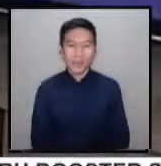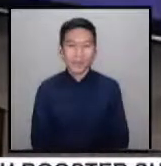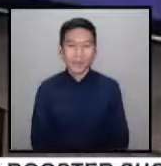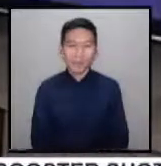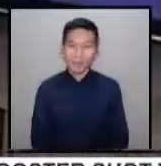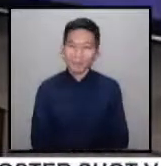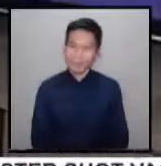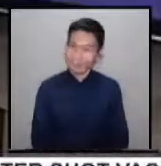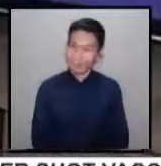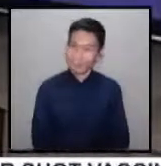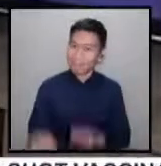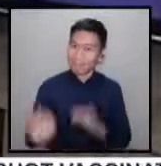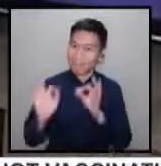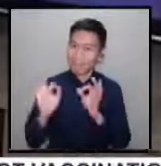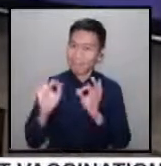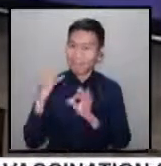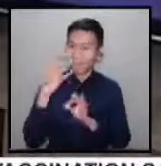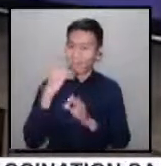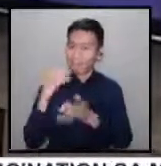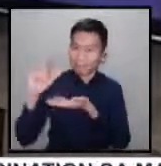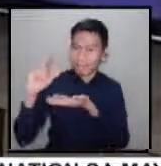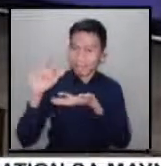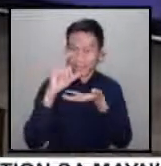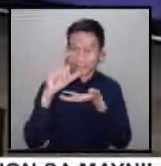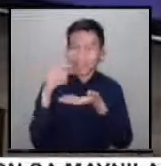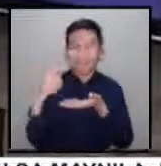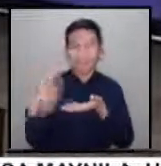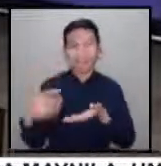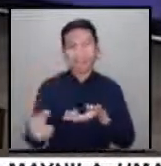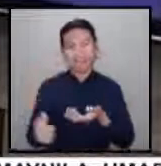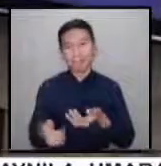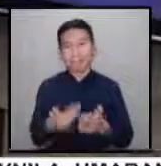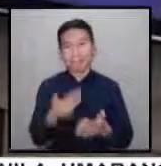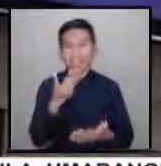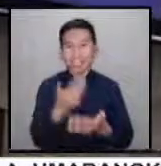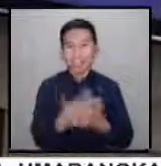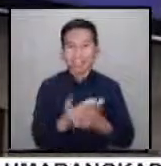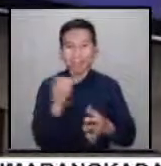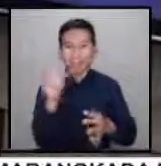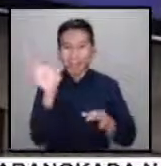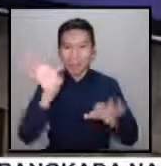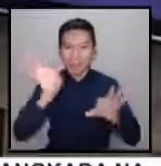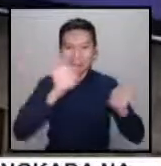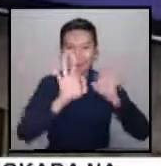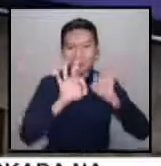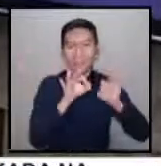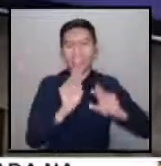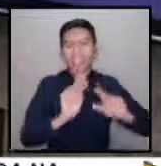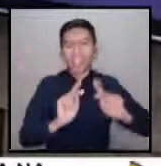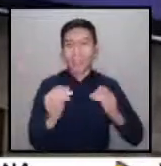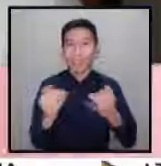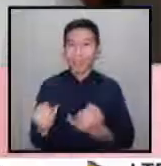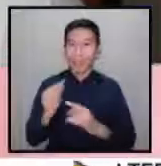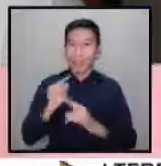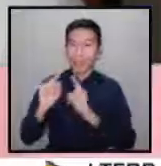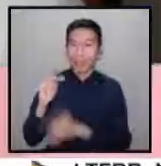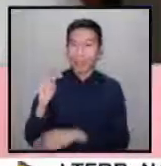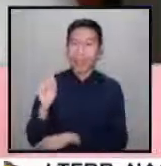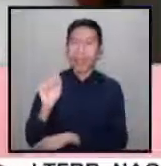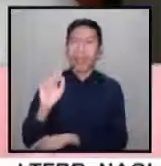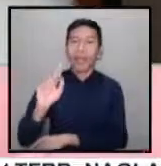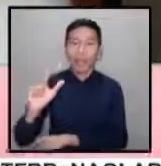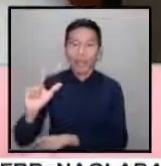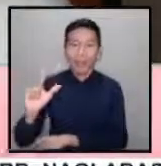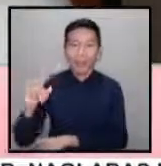Nice shots at ang ganda ng mga subjects mo. At ngayon, makakakwentuhan po natin si Carl Pataksil. At nakita nyo nga kanina ang ilan lamang sa